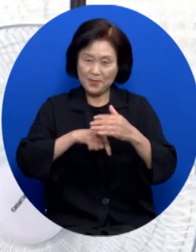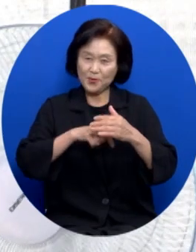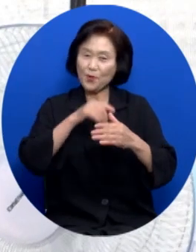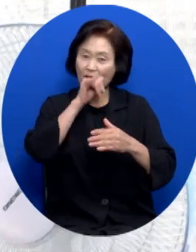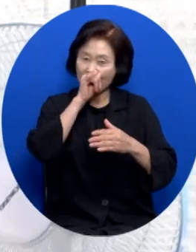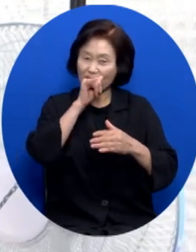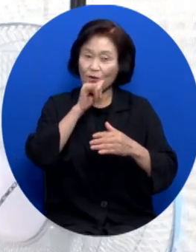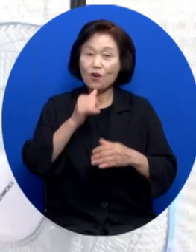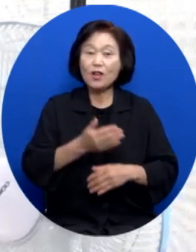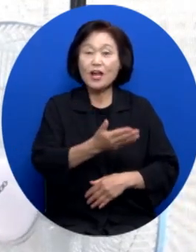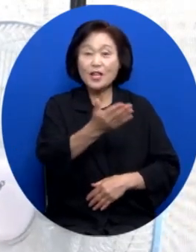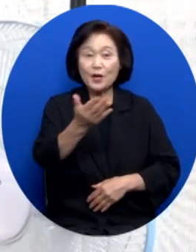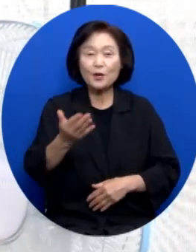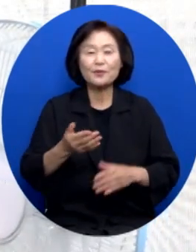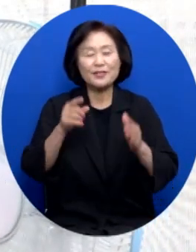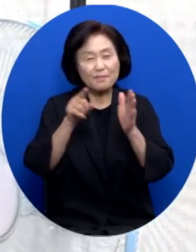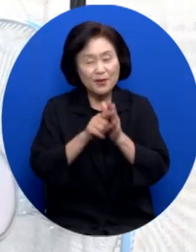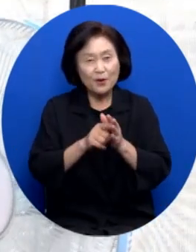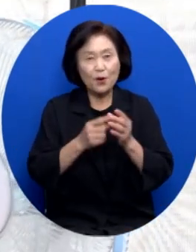것을 여러분이 믿고